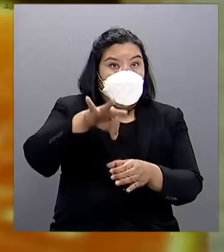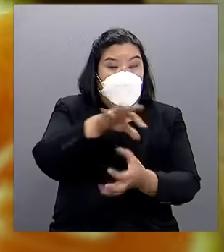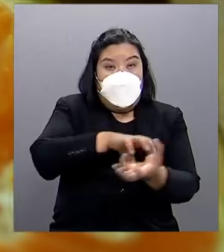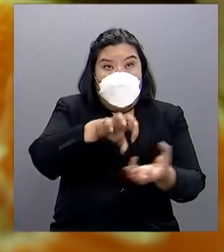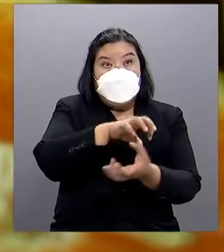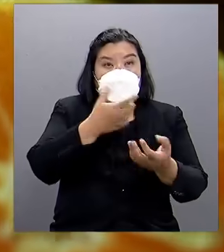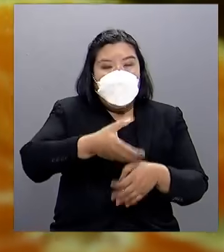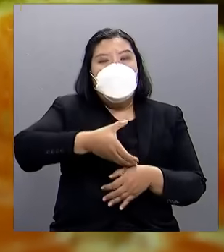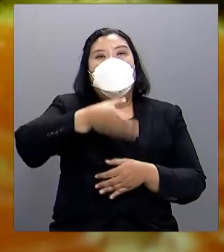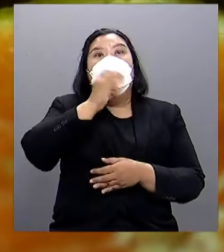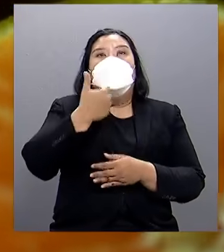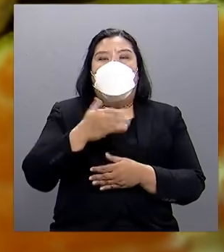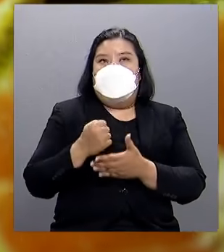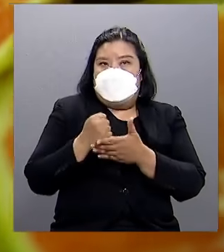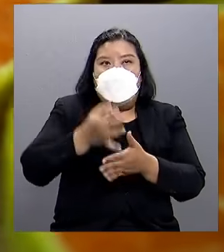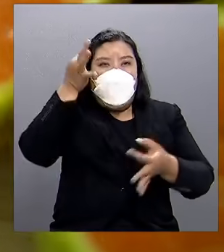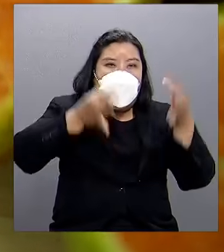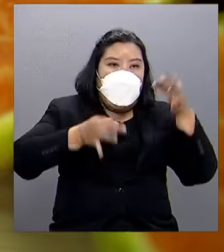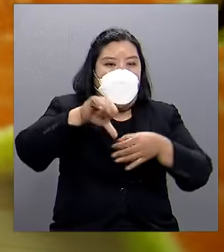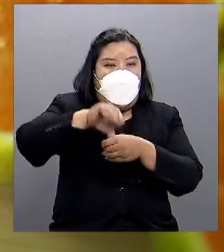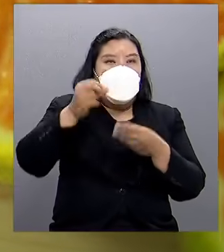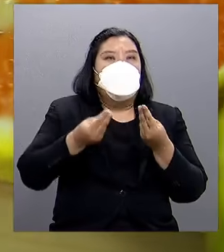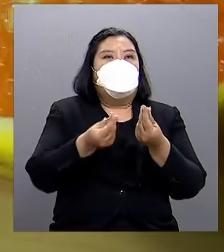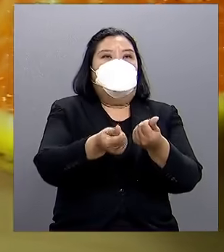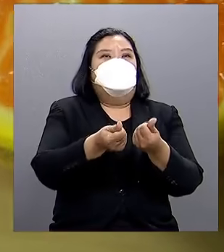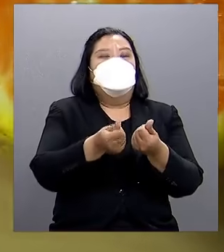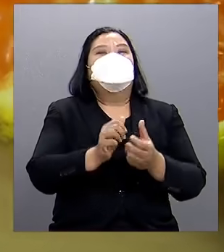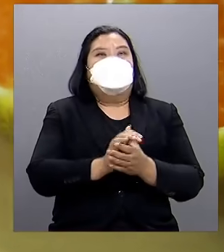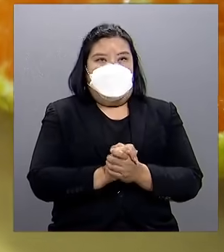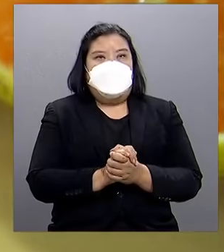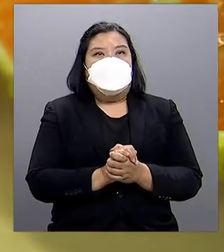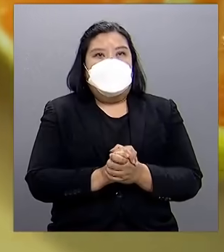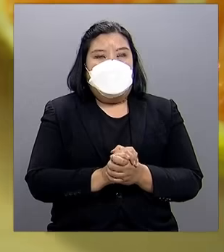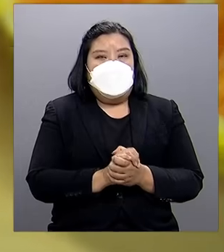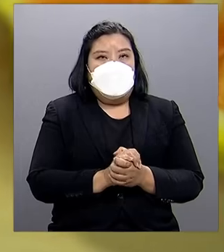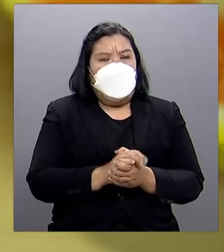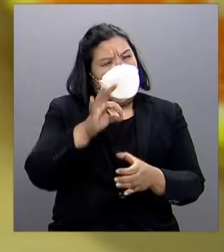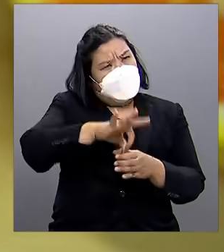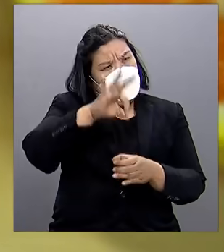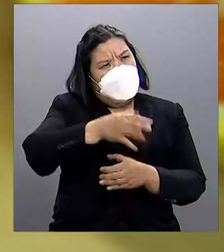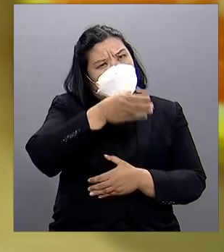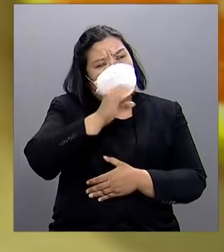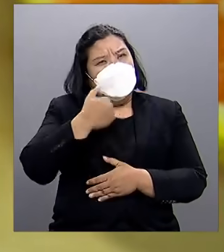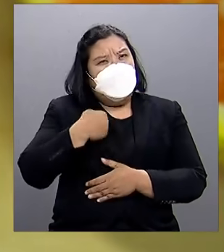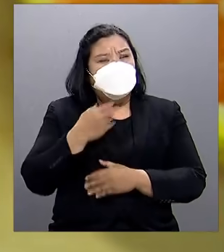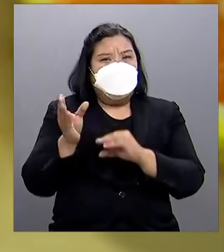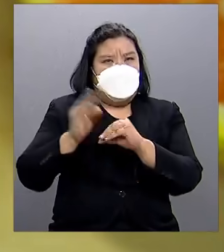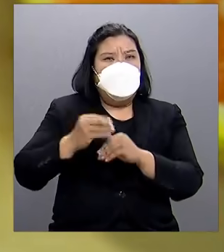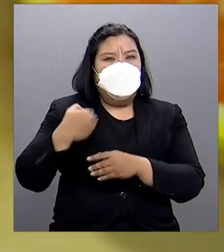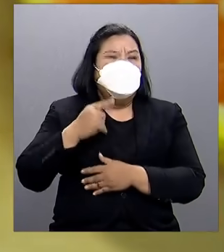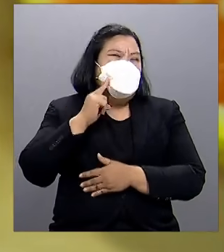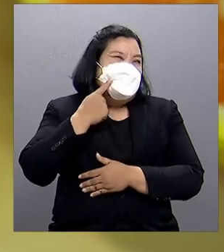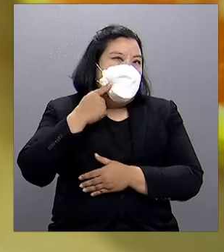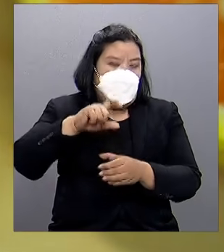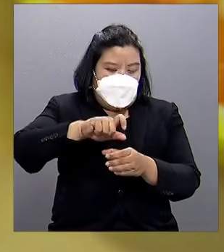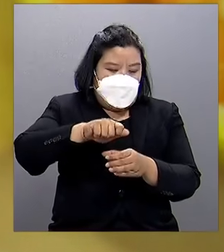ลาญไขมันหรือเบิร์นแฟตได้ดีฉะนั้นแล้วเรากินชาเขียวแล้วอาจจะ บีบน้ำมะนาว ถูกต้องชามะนาวนั่นแหละ